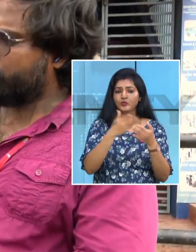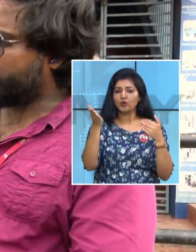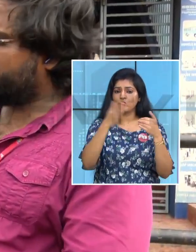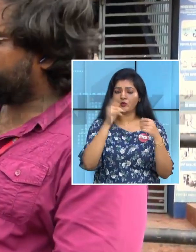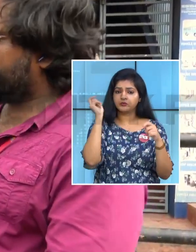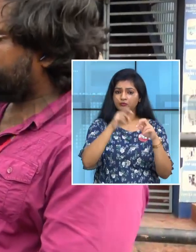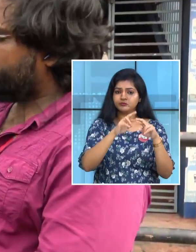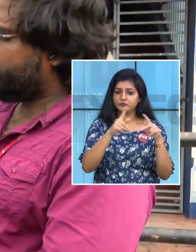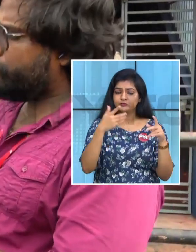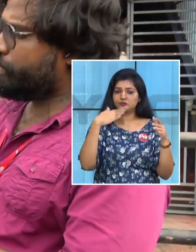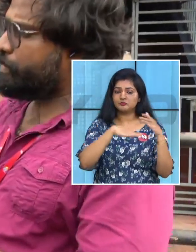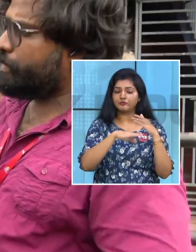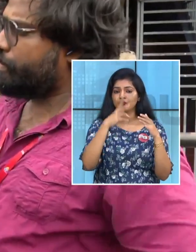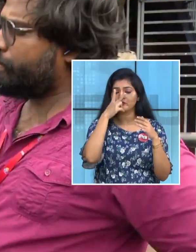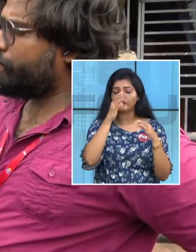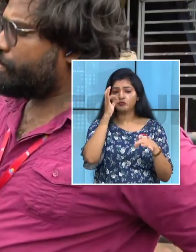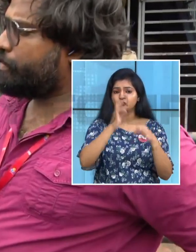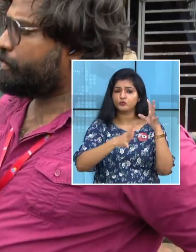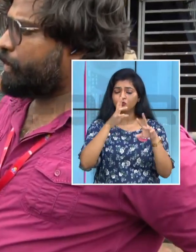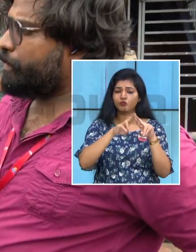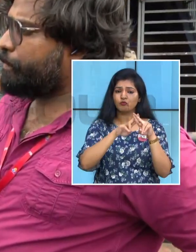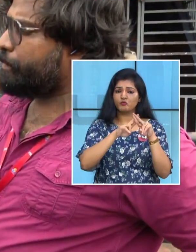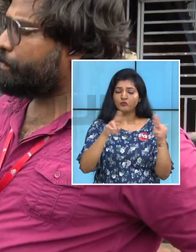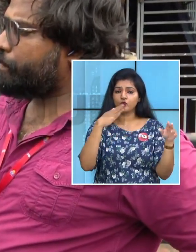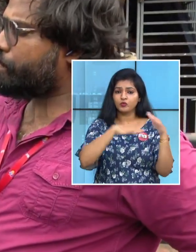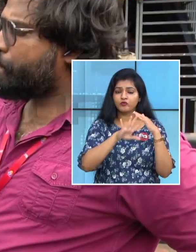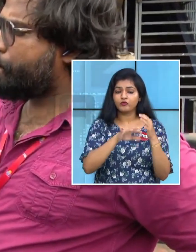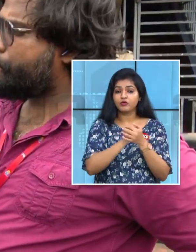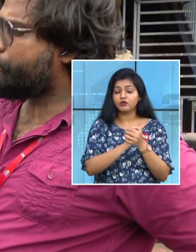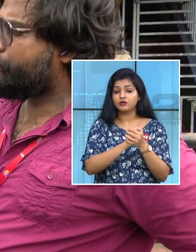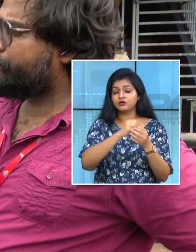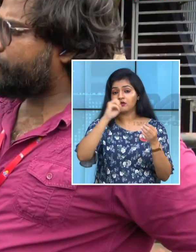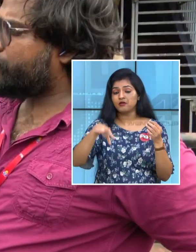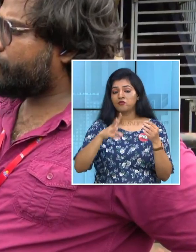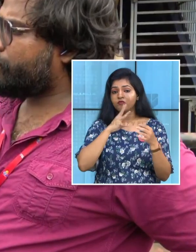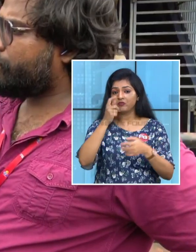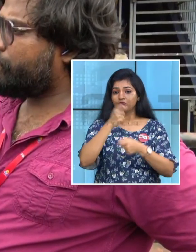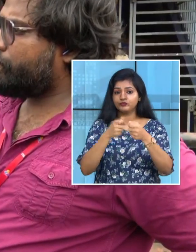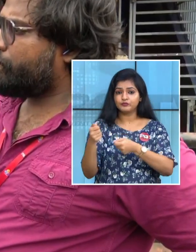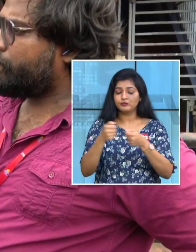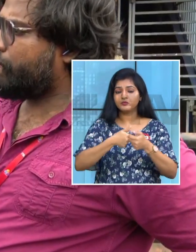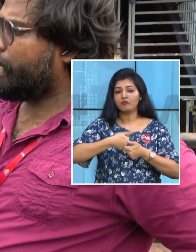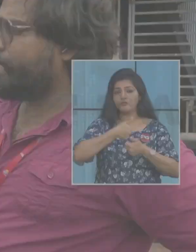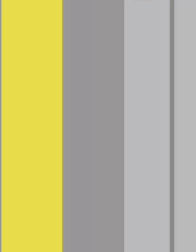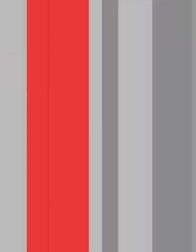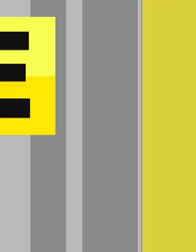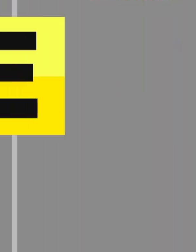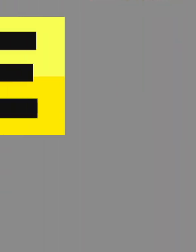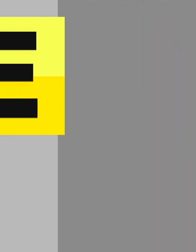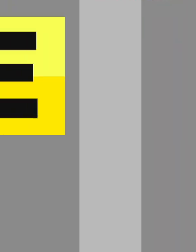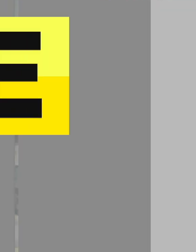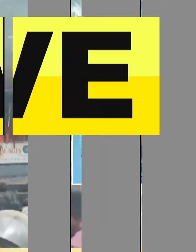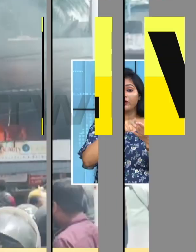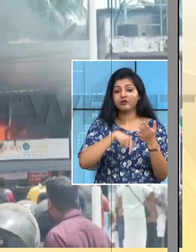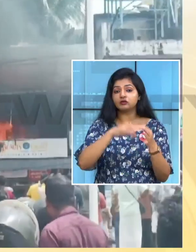പൊട്ടിച്ച് അകത്ത് കയറി. തീയായിരുന്നു, മുഴുവൻ തീയായിരുന്നു. പിന്നെ നമ്മൾ താഴെ നിന്ന് ഇവർ വെള്ളം കോരി തന്നില്ലേ, അപ്പോൾ അത് ഒഴിച്ചൊഴിച്ച്